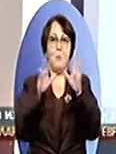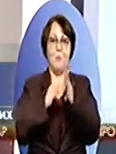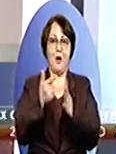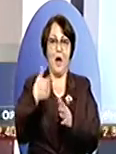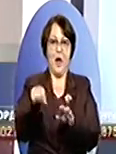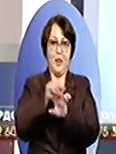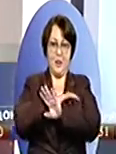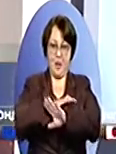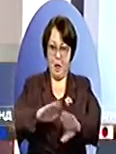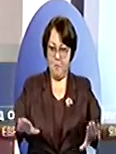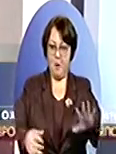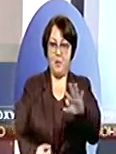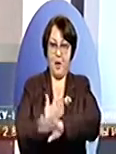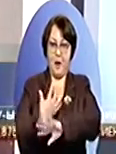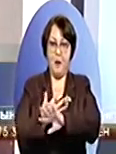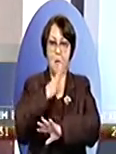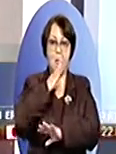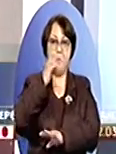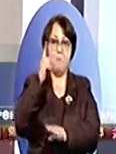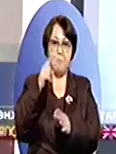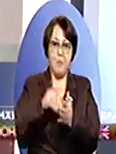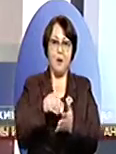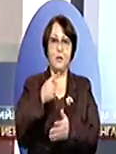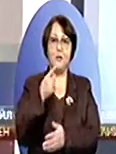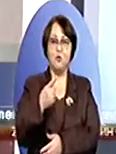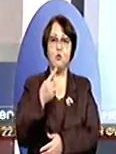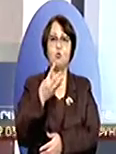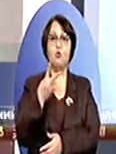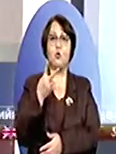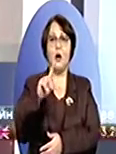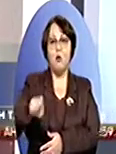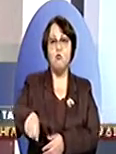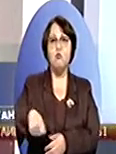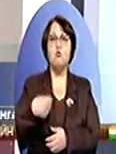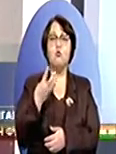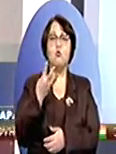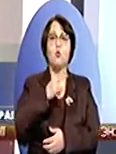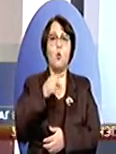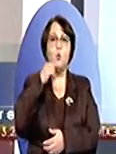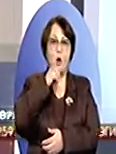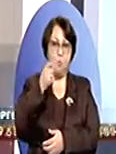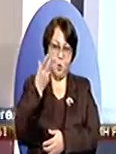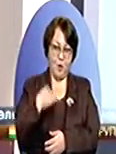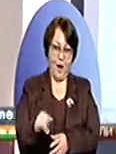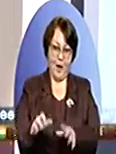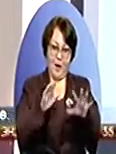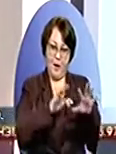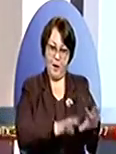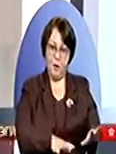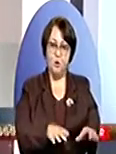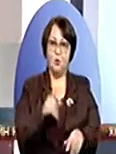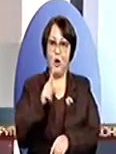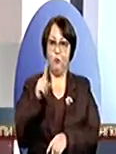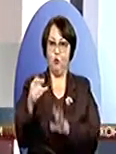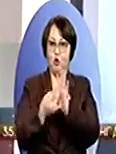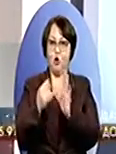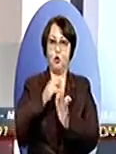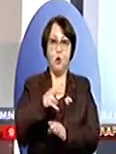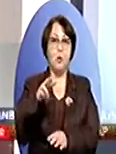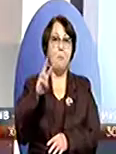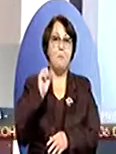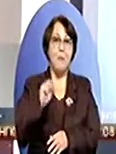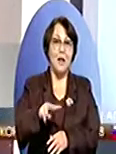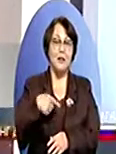тарина. За 1142.4 тонн улаан буудай, 814 тонн төмсний, 117 тонн малын тэжээлийн